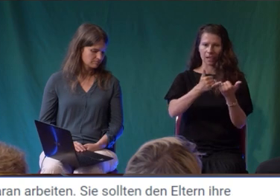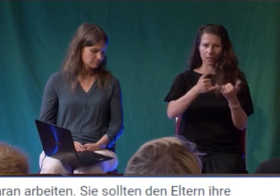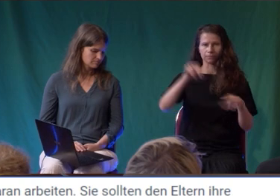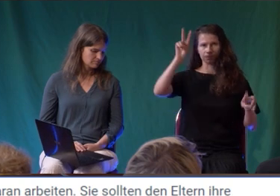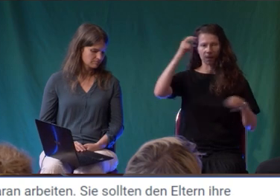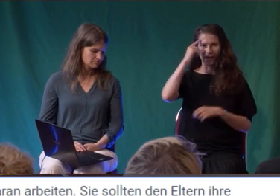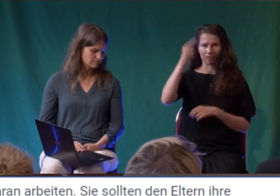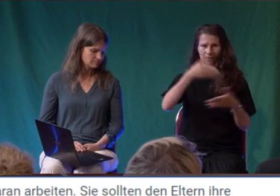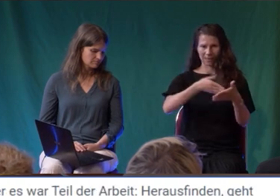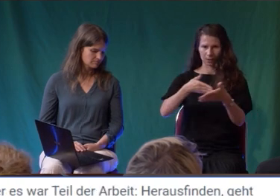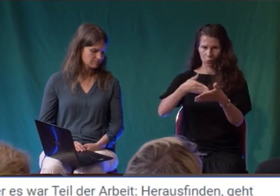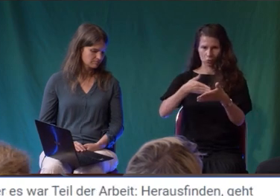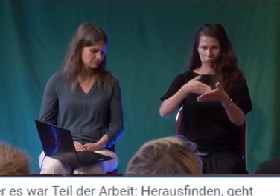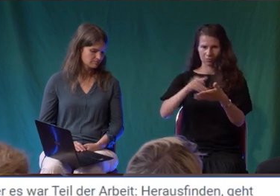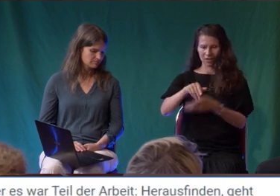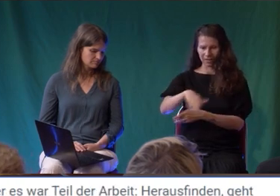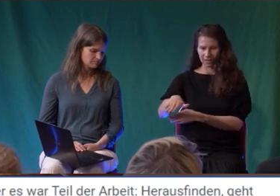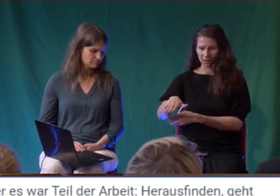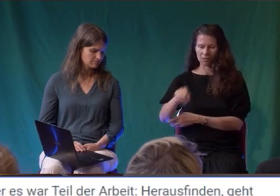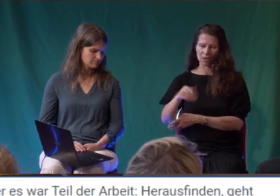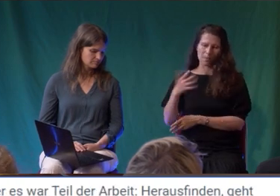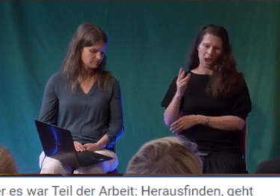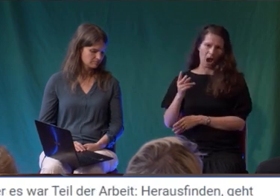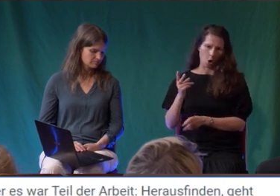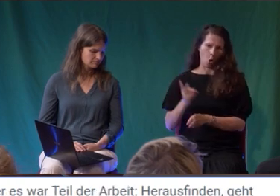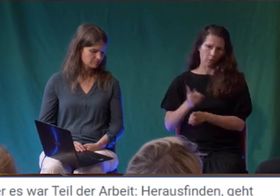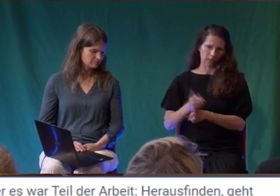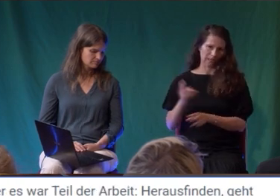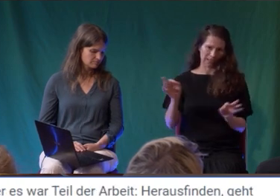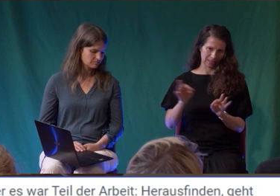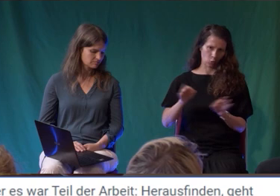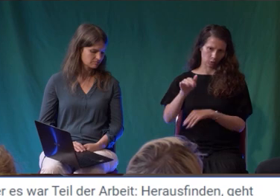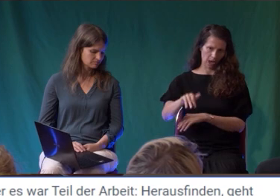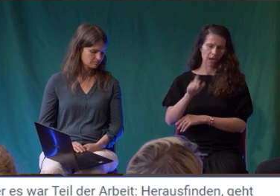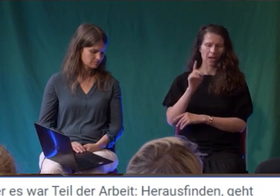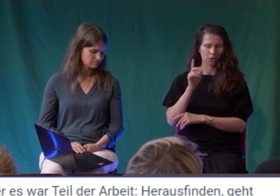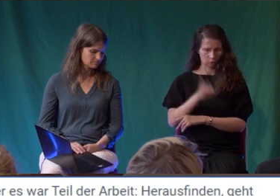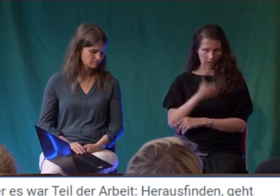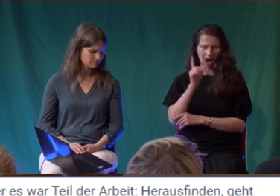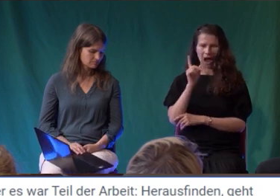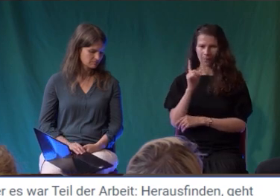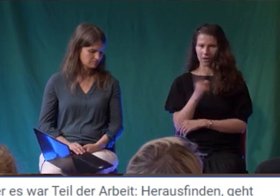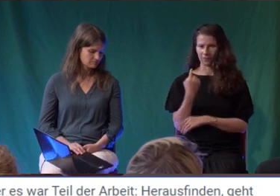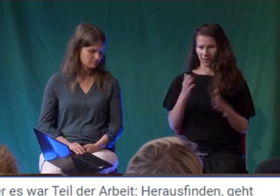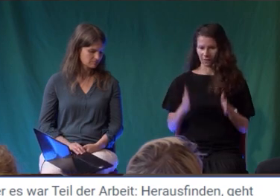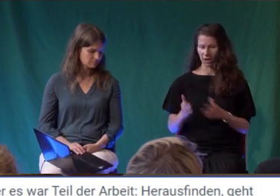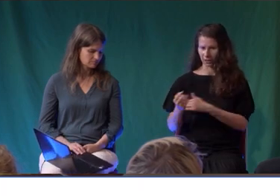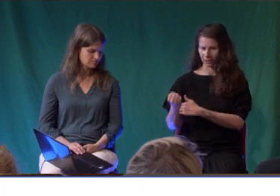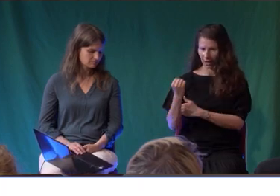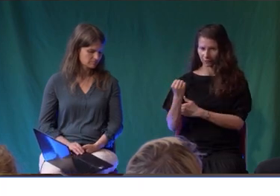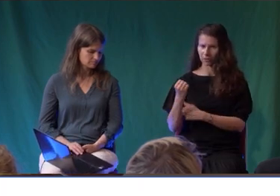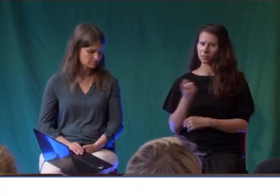geistiger Behinderung häufig höheren Risiken ausgesetzt sind aber wir als Fachkräfte sollten schon die